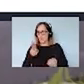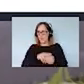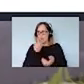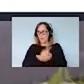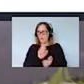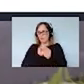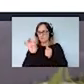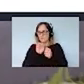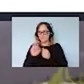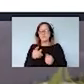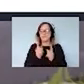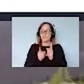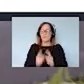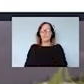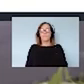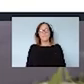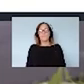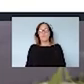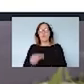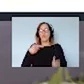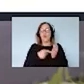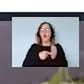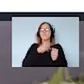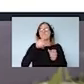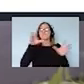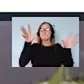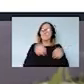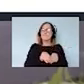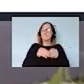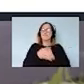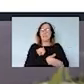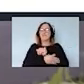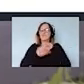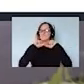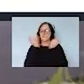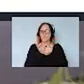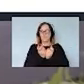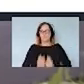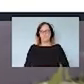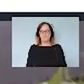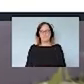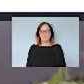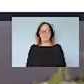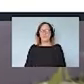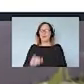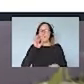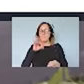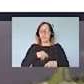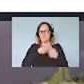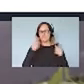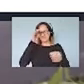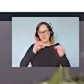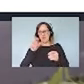szybko, to jest taki zasób, który chyba łączy to wszystko naraz. Jak Państwo teraz się